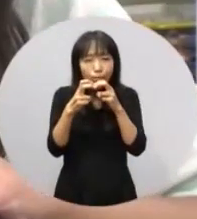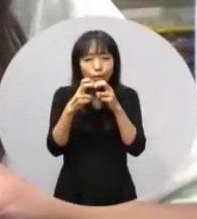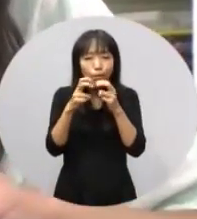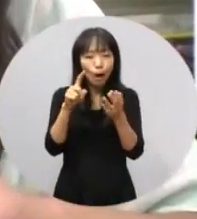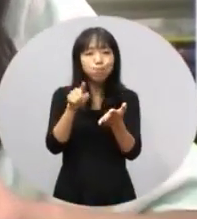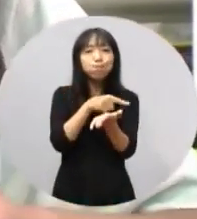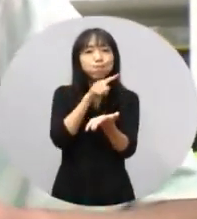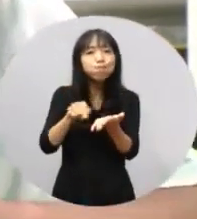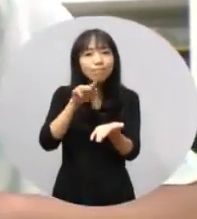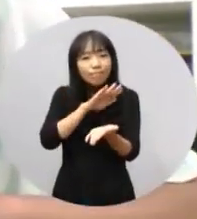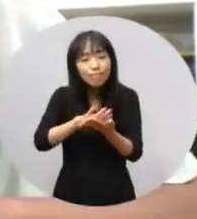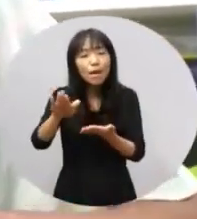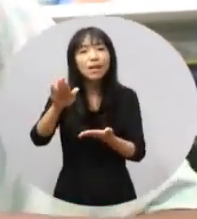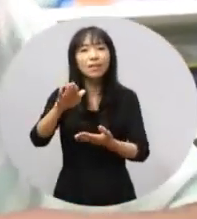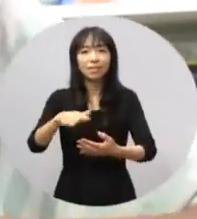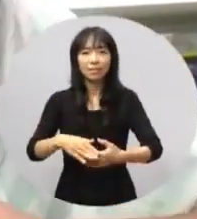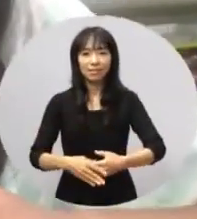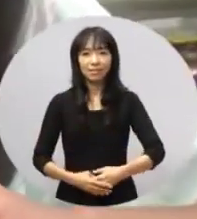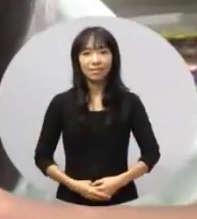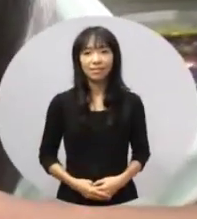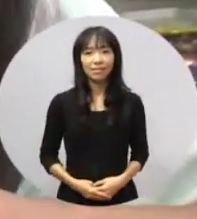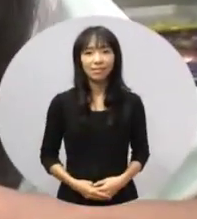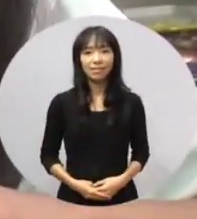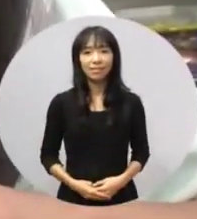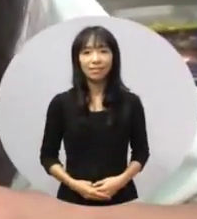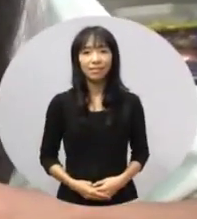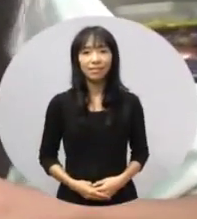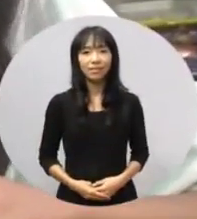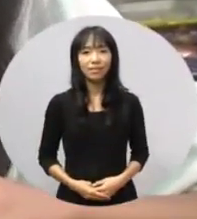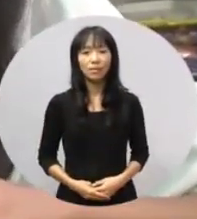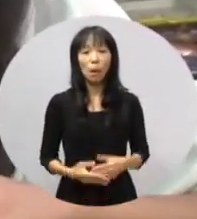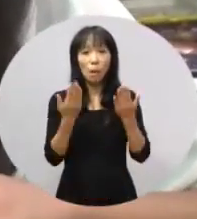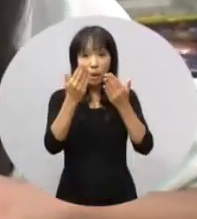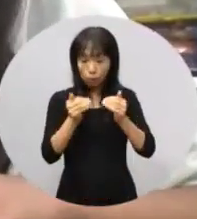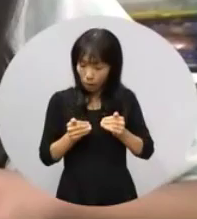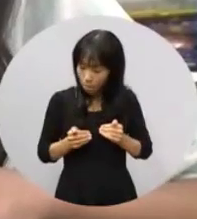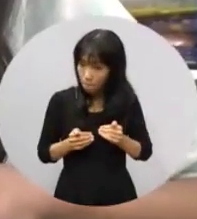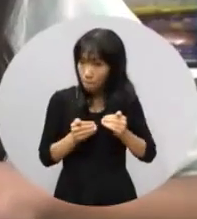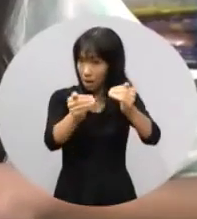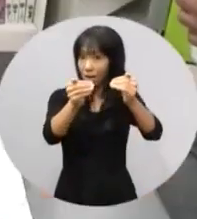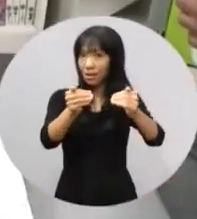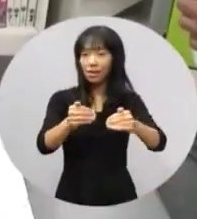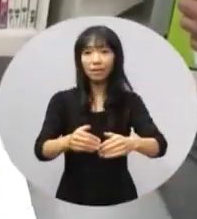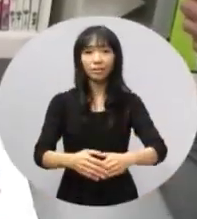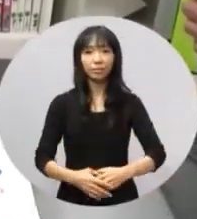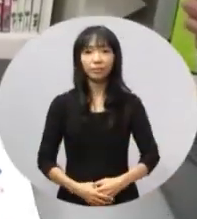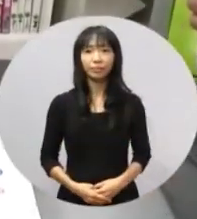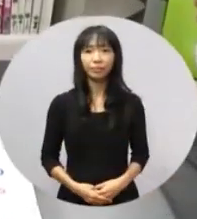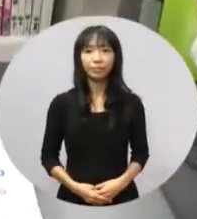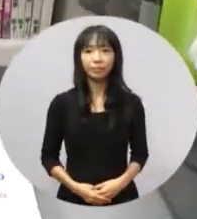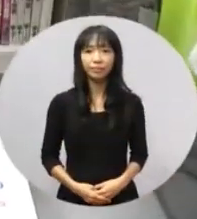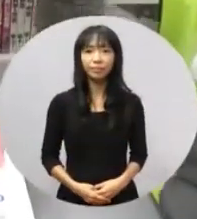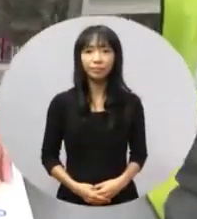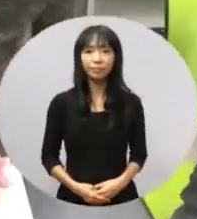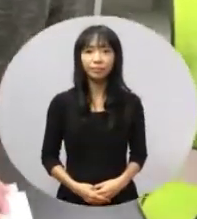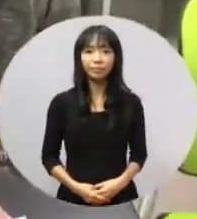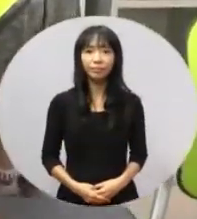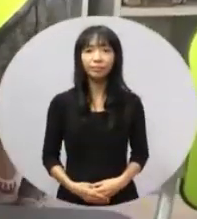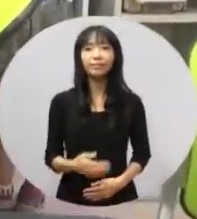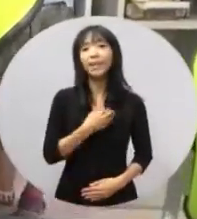悩んでいたところが解消されたようです一気に勉強がはかどり始めました